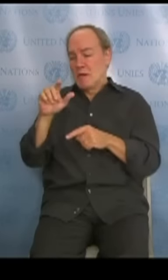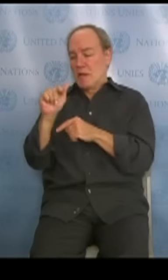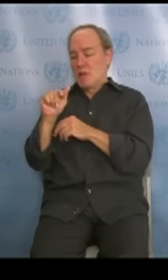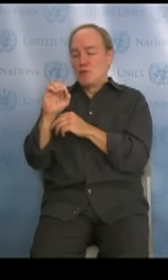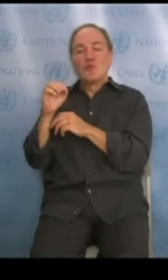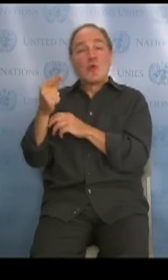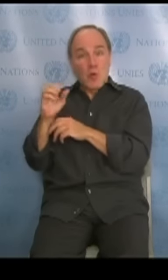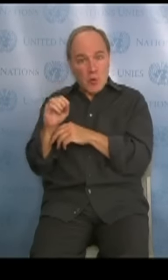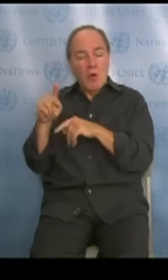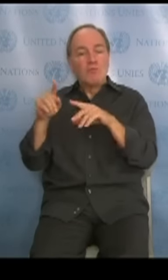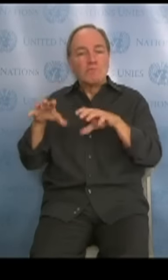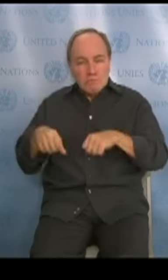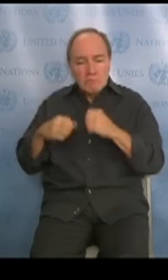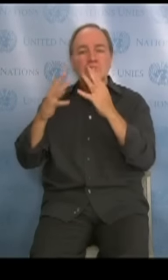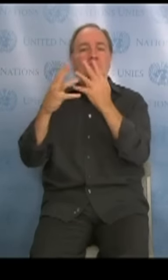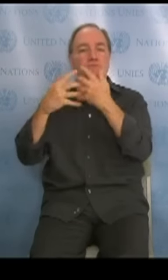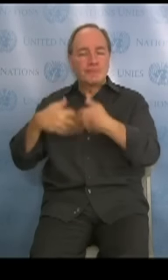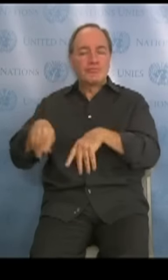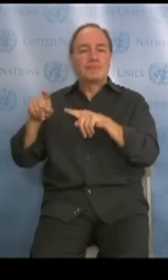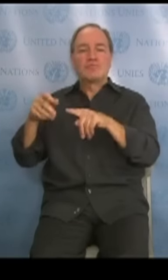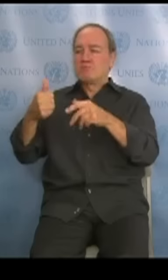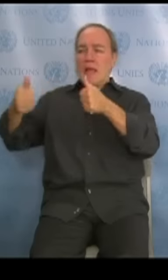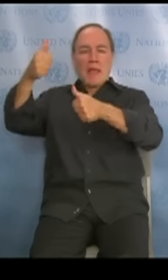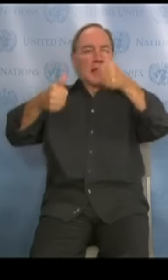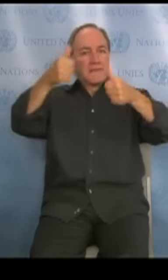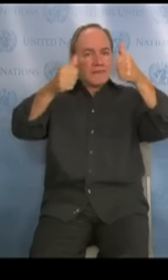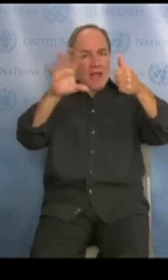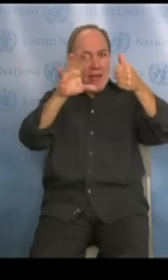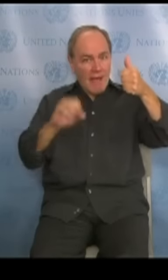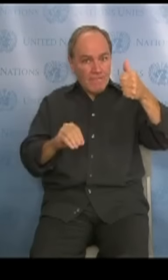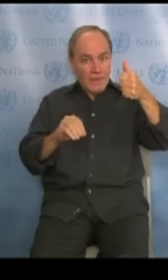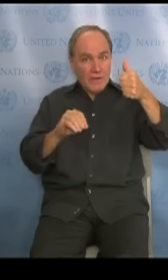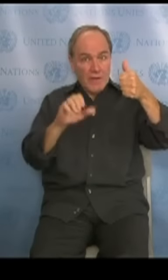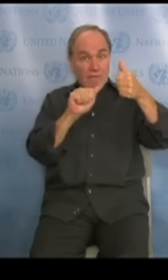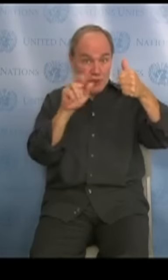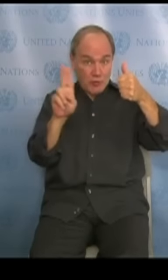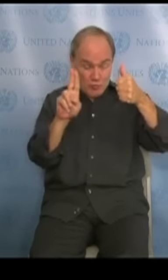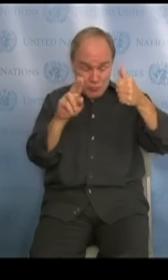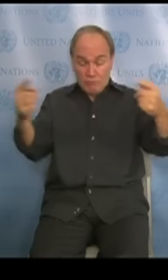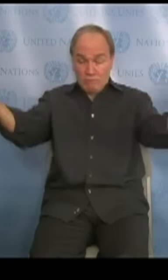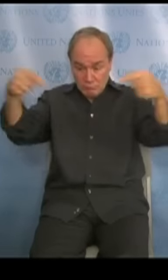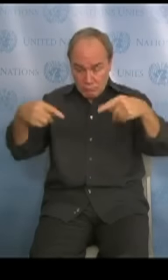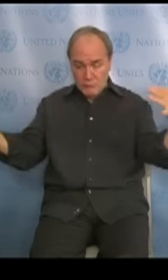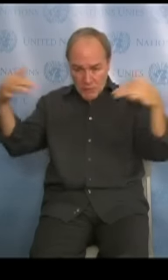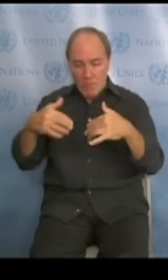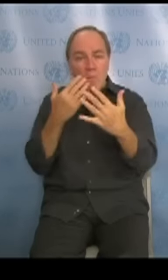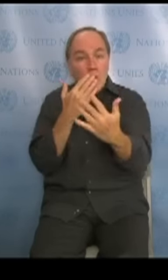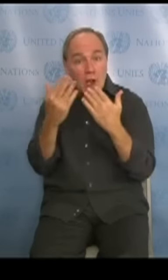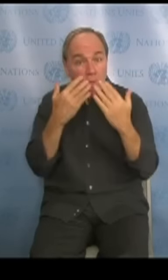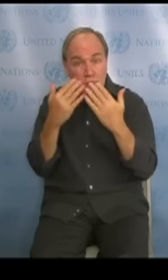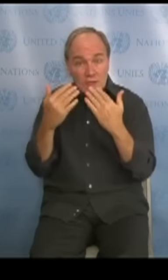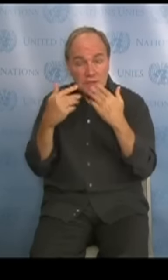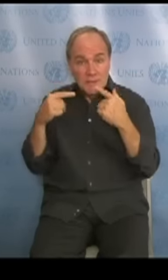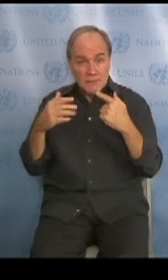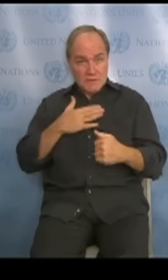de gouvernement de l'Union africaine entièrement consacré à la sécurité et à la sûreté